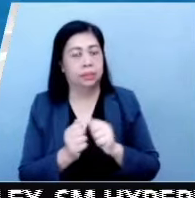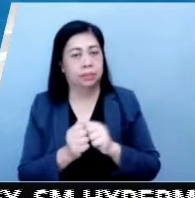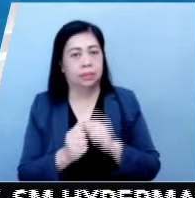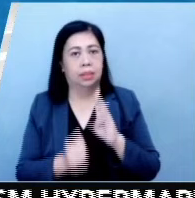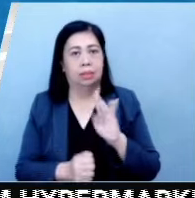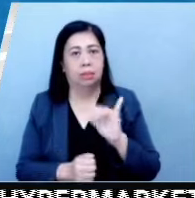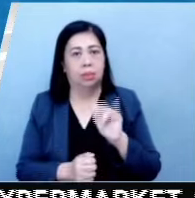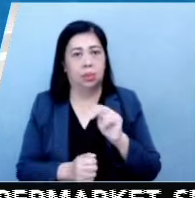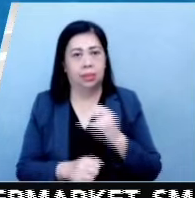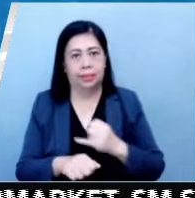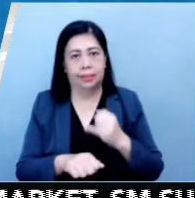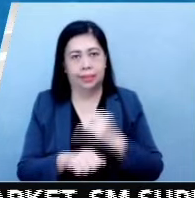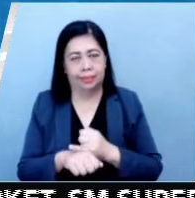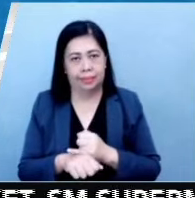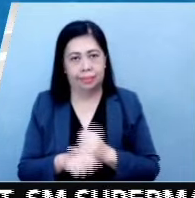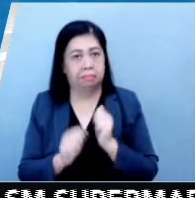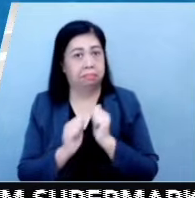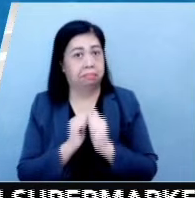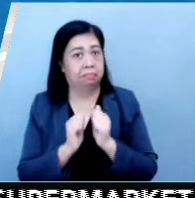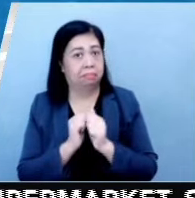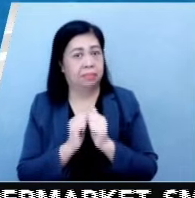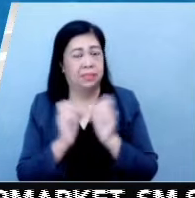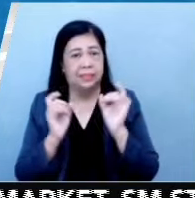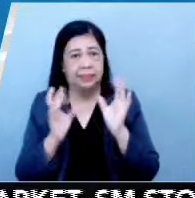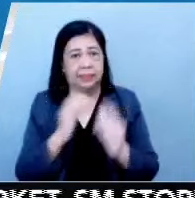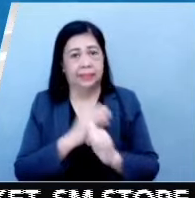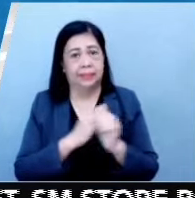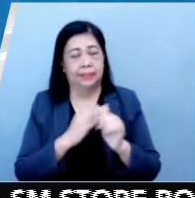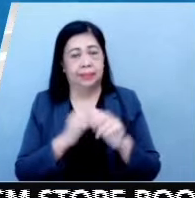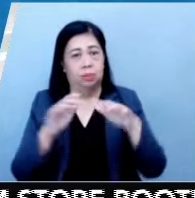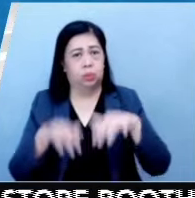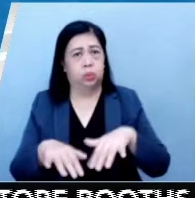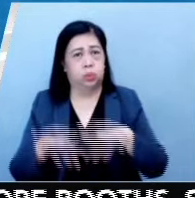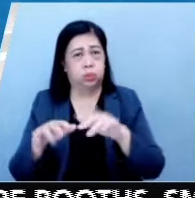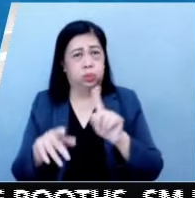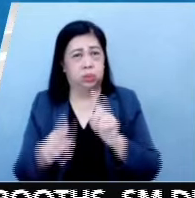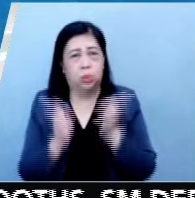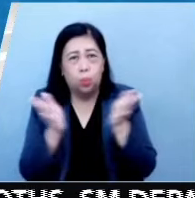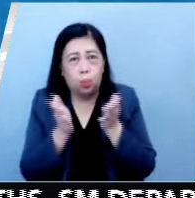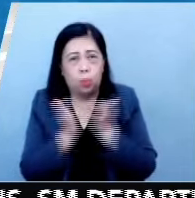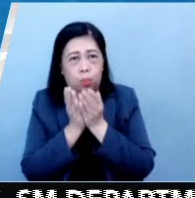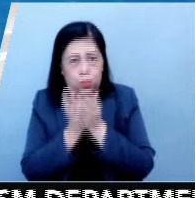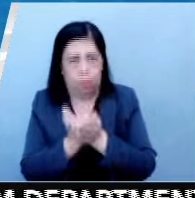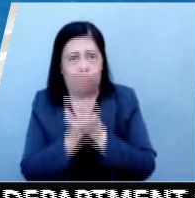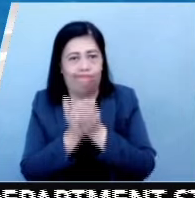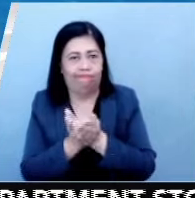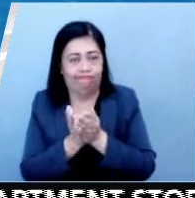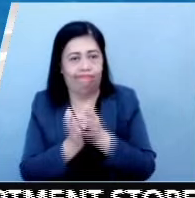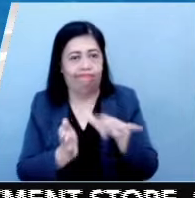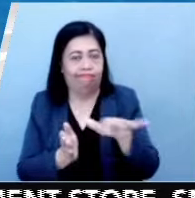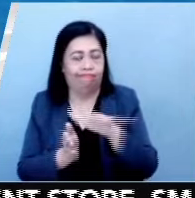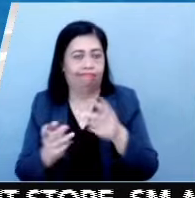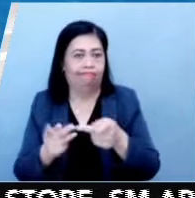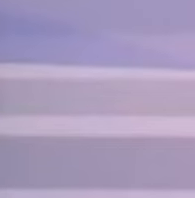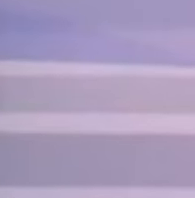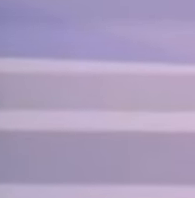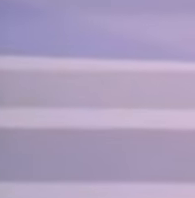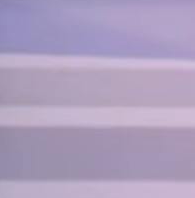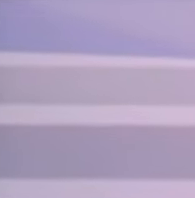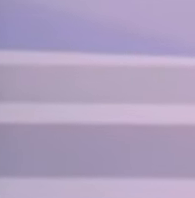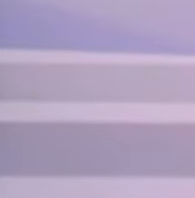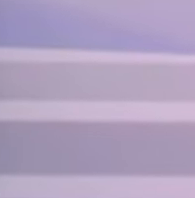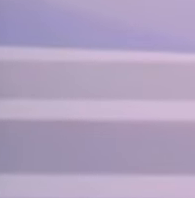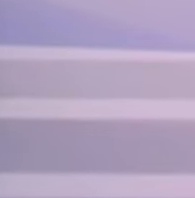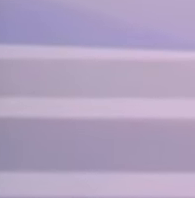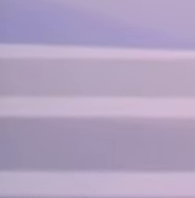Islands. Ibig po sabihin, delikadong pumalaot ang mga maliliit na sasakyang pandagat sa mga lugar na yan.